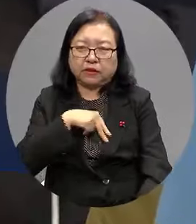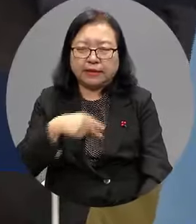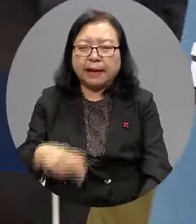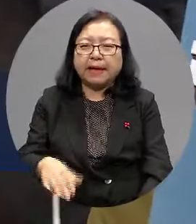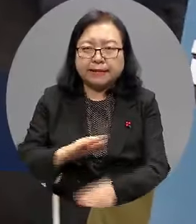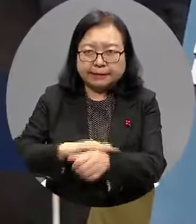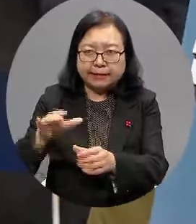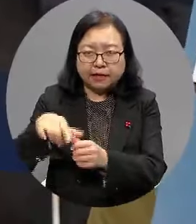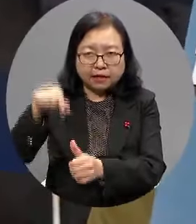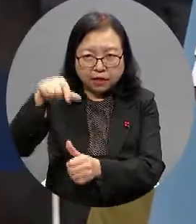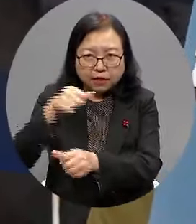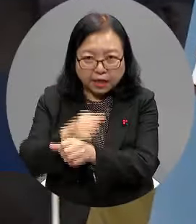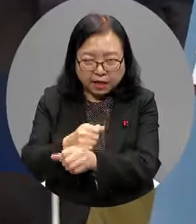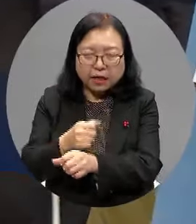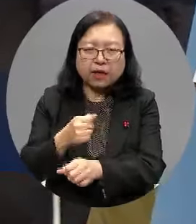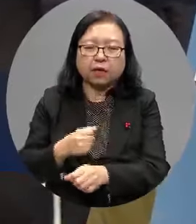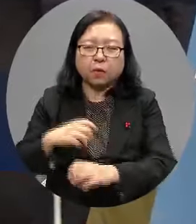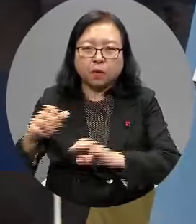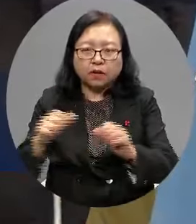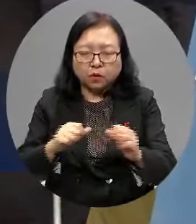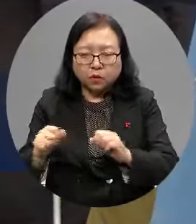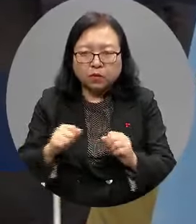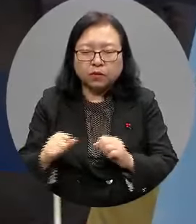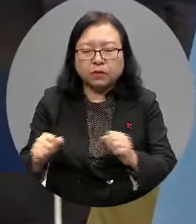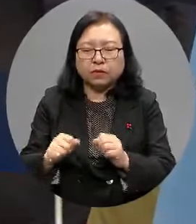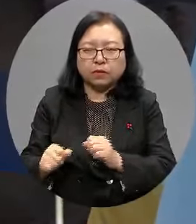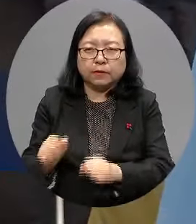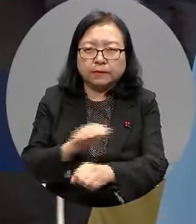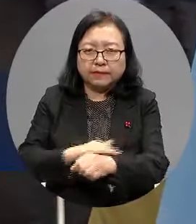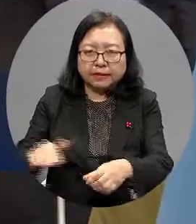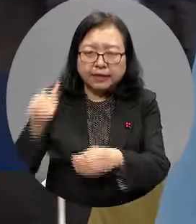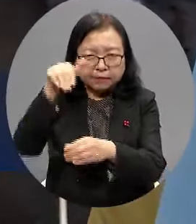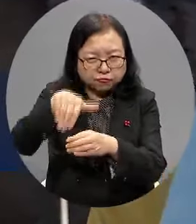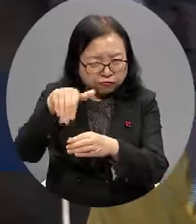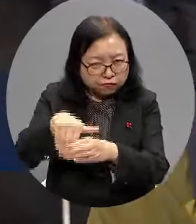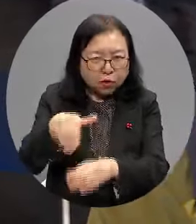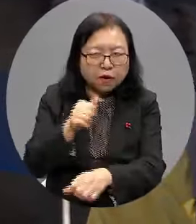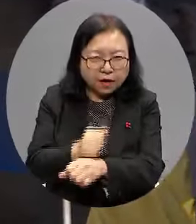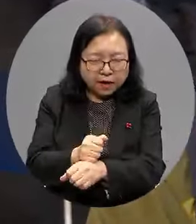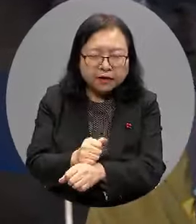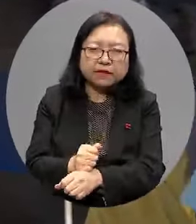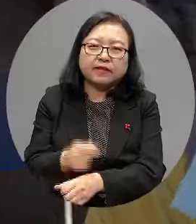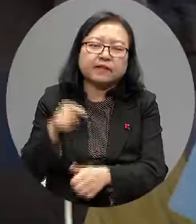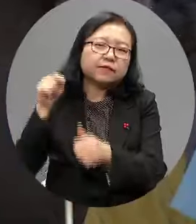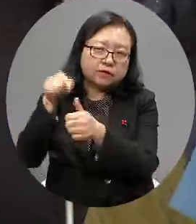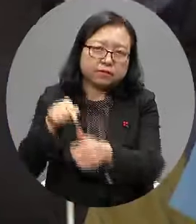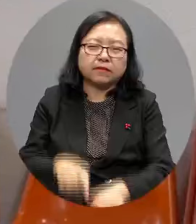하고 행동으로 국민의 뜻에 응답할 것을 강력히 촉구합니다.